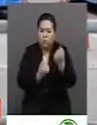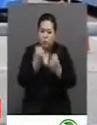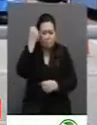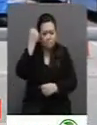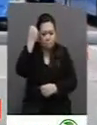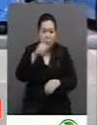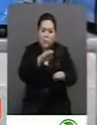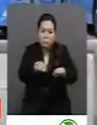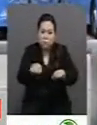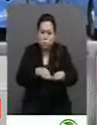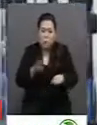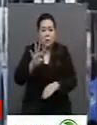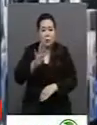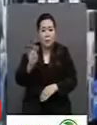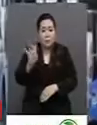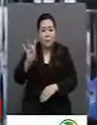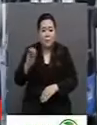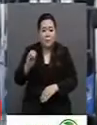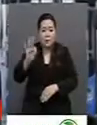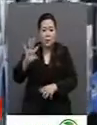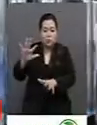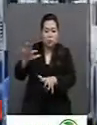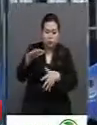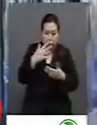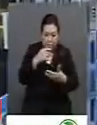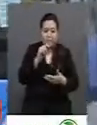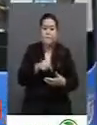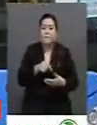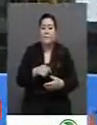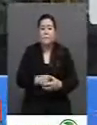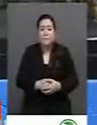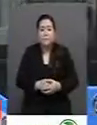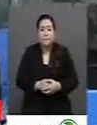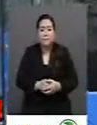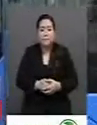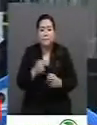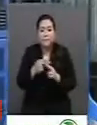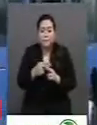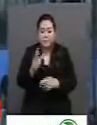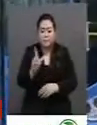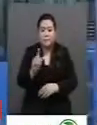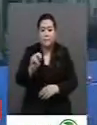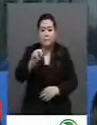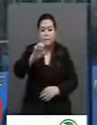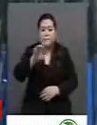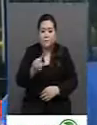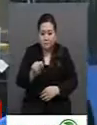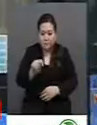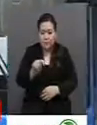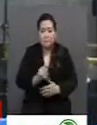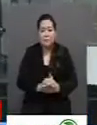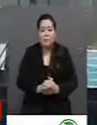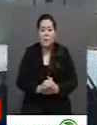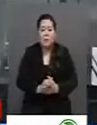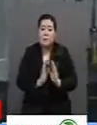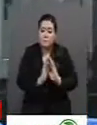NGV 489คันให้กับทางเบสลินกรุ๊ปค่ะคือคุณชนิดสุดพยาลัยนะคะก็เปิดเผยกับทีมข่า